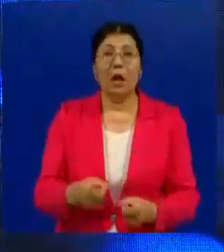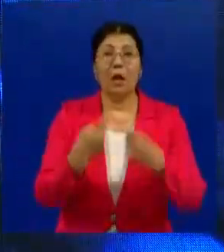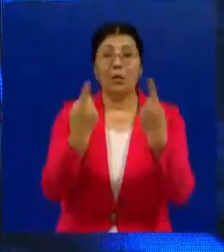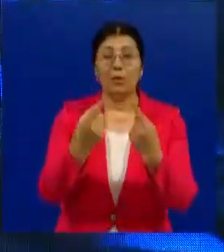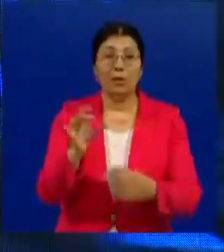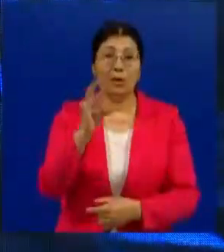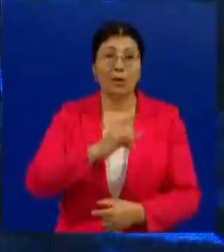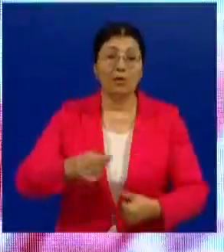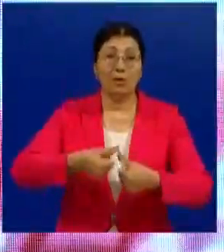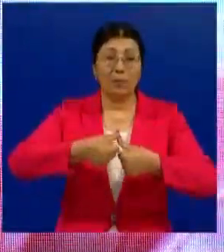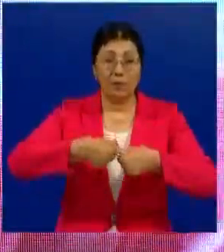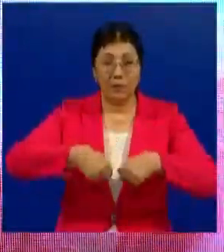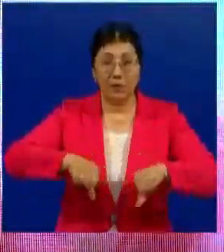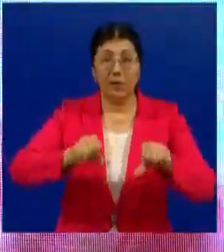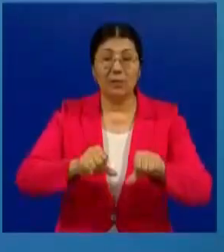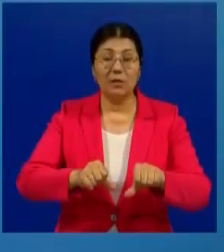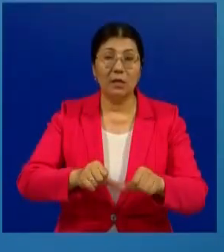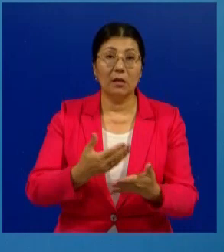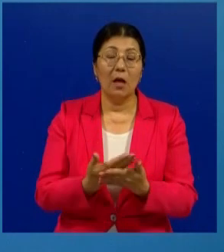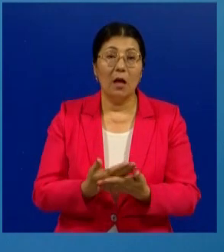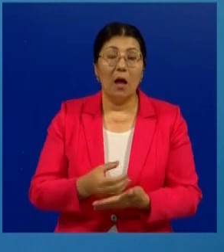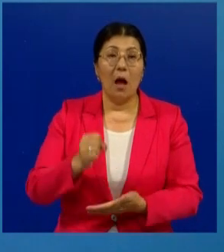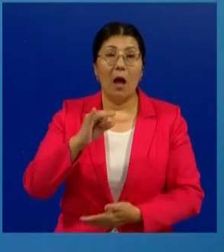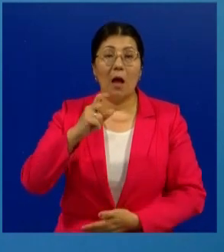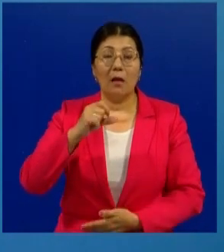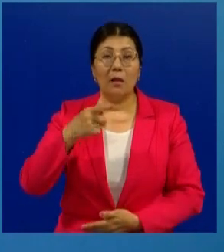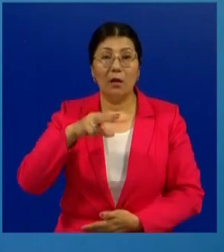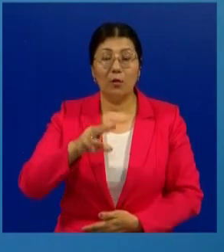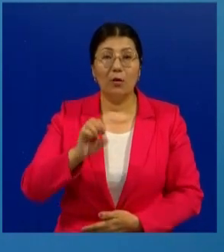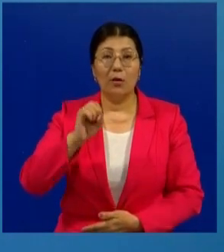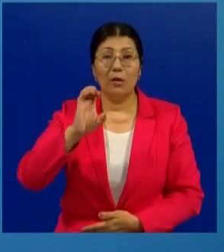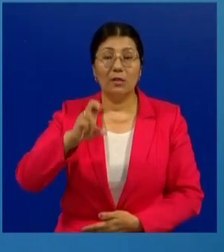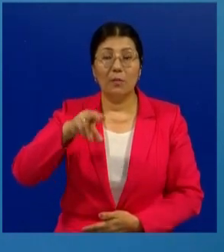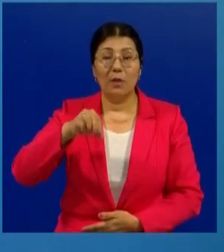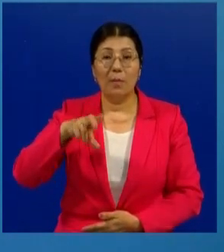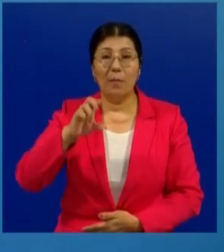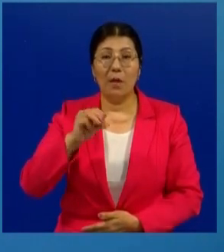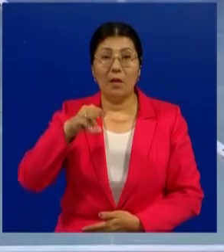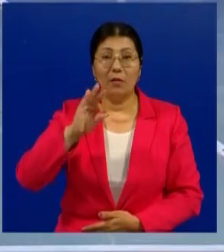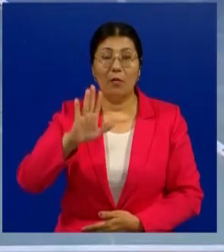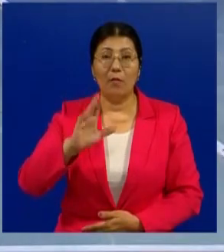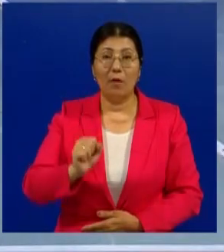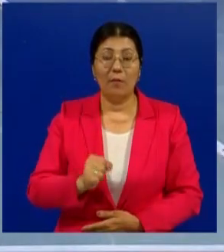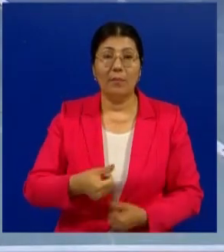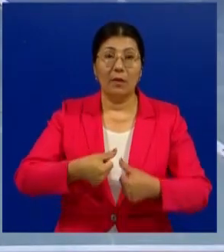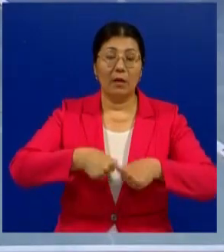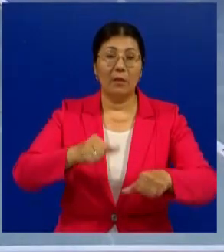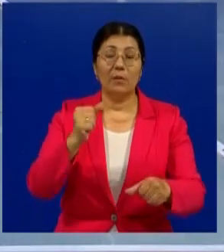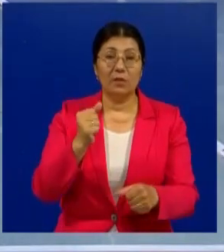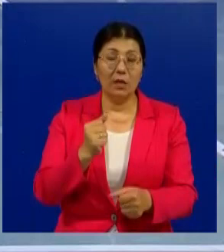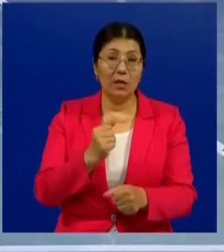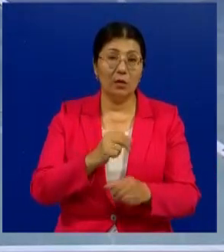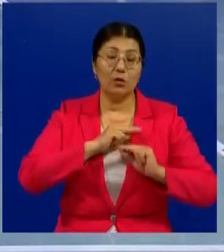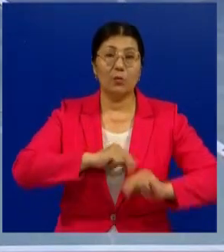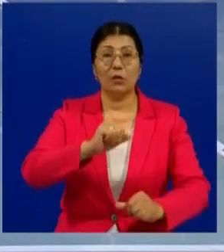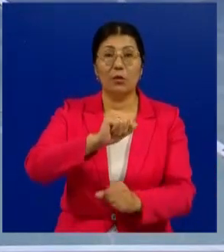бойынша республикалық, оның ішінде өңірлік комиссияның мүшесі Айнагүл Есенбетова. Айнагүл ханым, студиямызға қош келдіңіз. Жалпы комиссия жұмысына тоқталып өтсек, осы